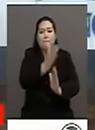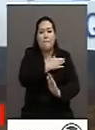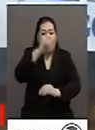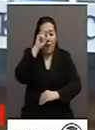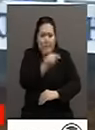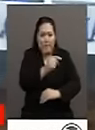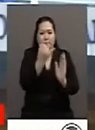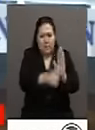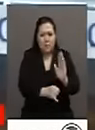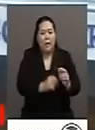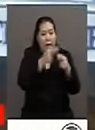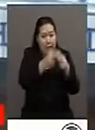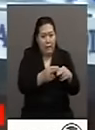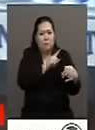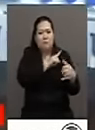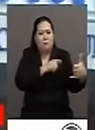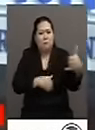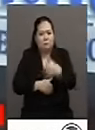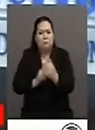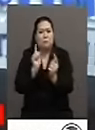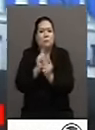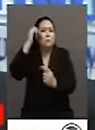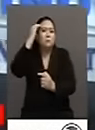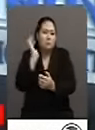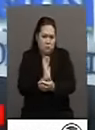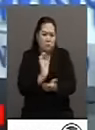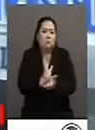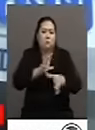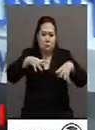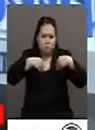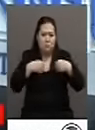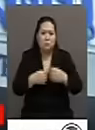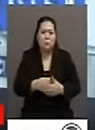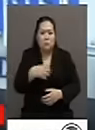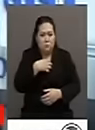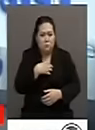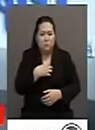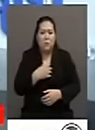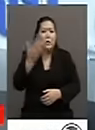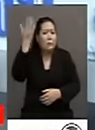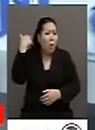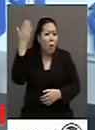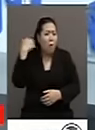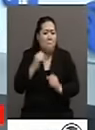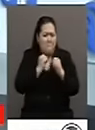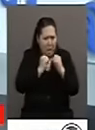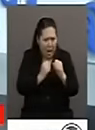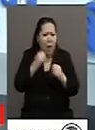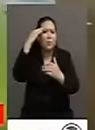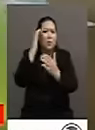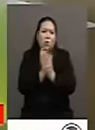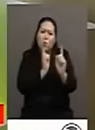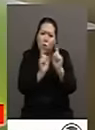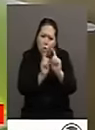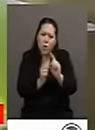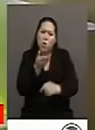อบตัวผบ.ตร.บอกว่าช่วงที่ผ่านมาทางตำรวจก็พยายามที่จะไปเจรจากับพระธรรมชโยหลายครั้งแต่ก็ไม่เป็น